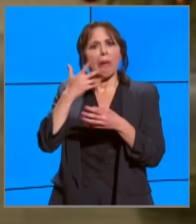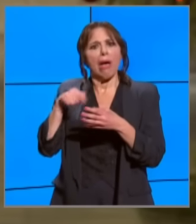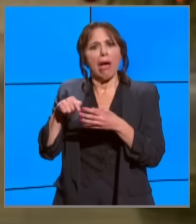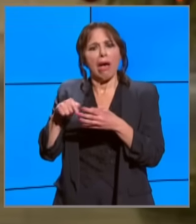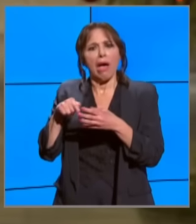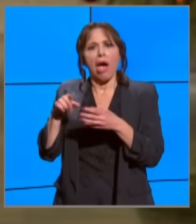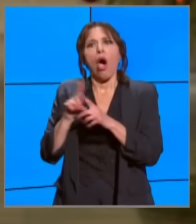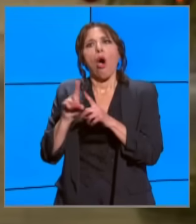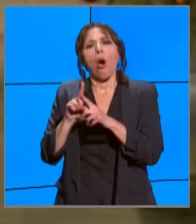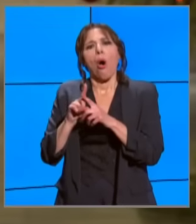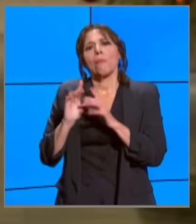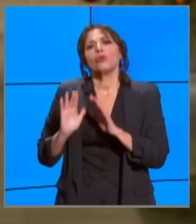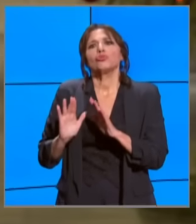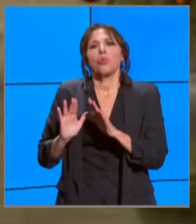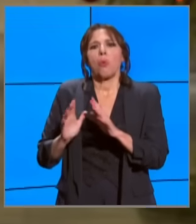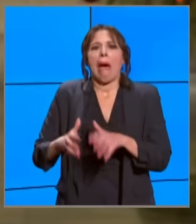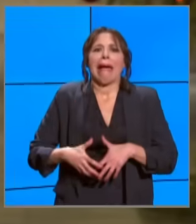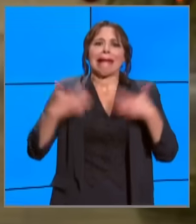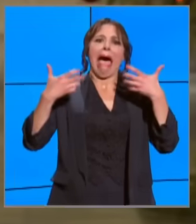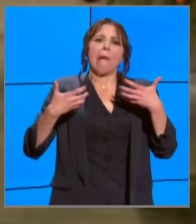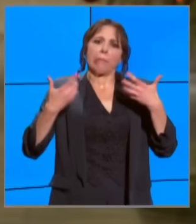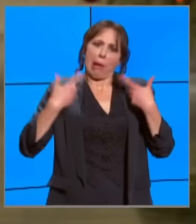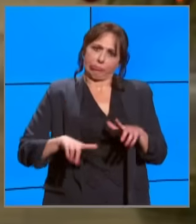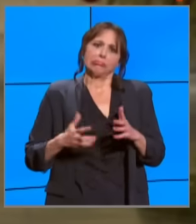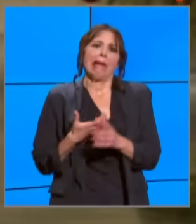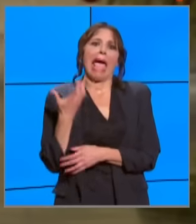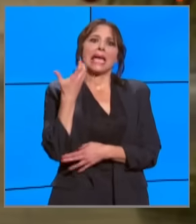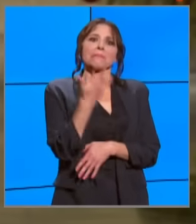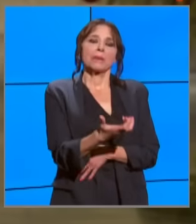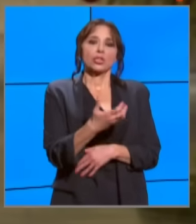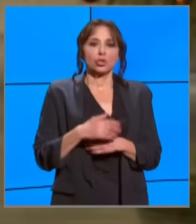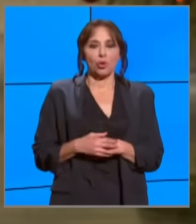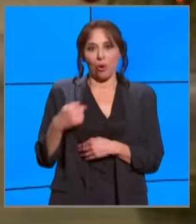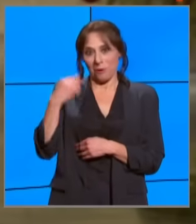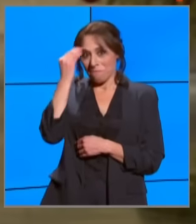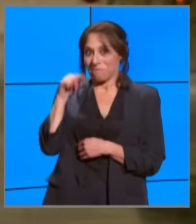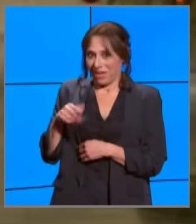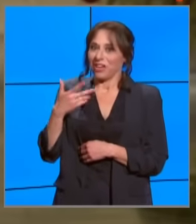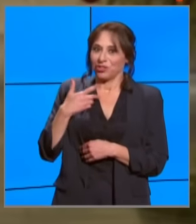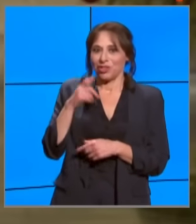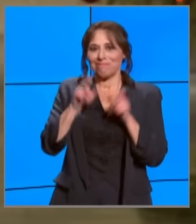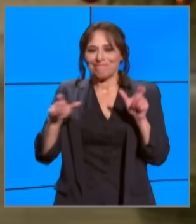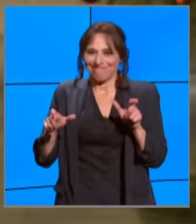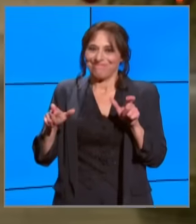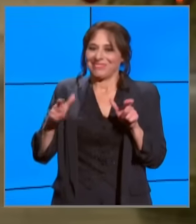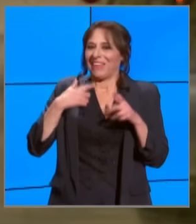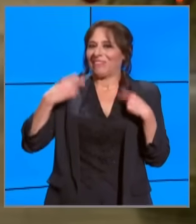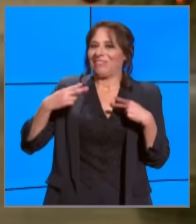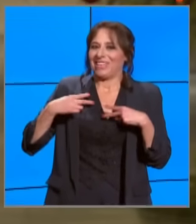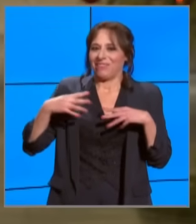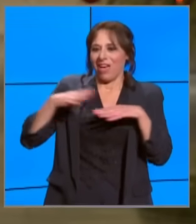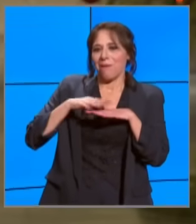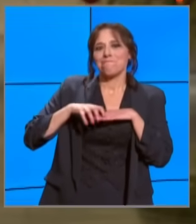come espressione di rabbia penso al risentimento che cresce nelle periferie